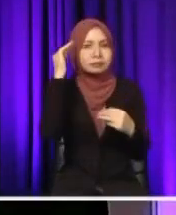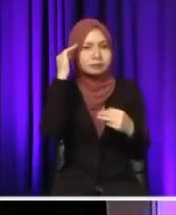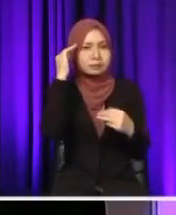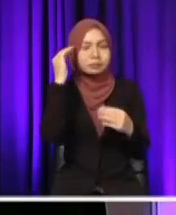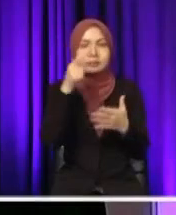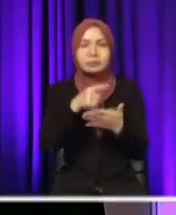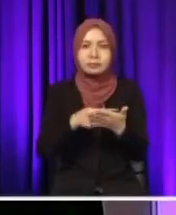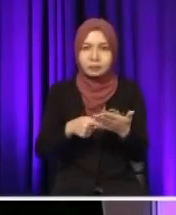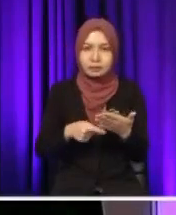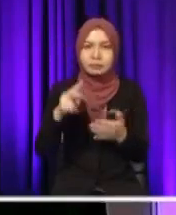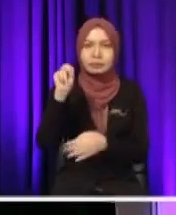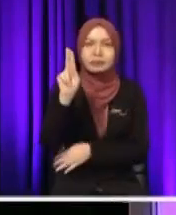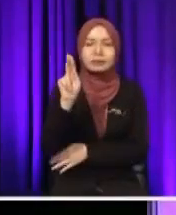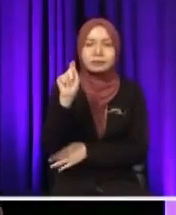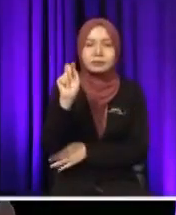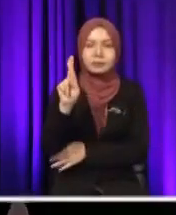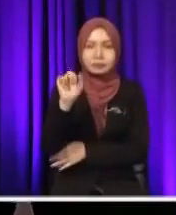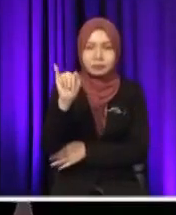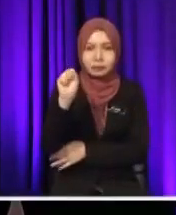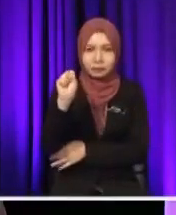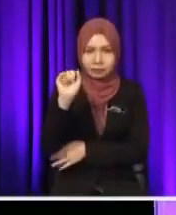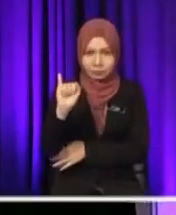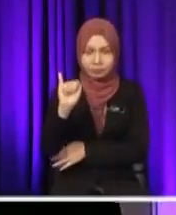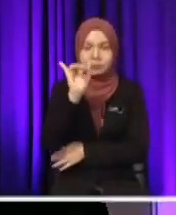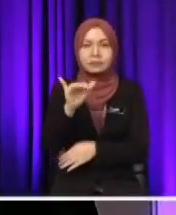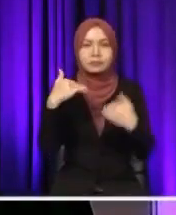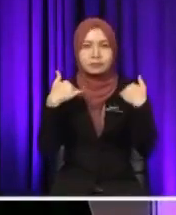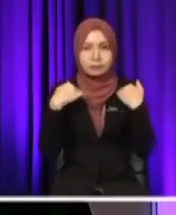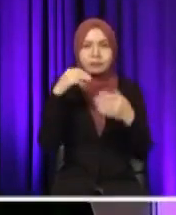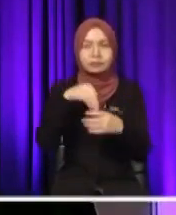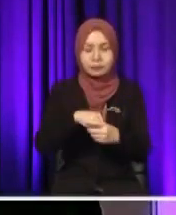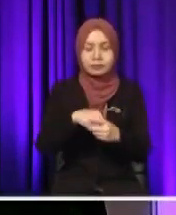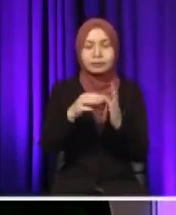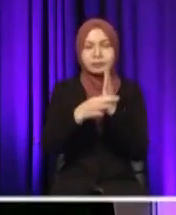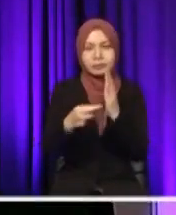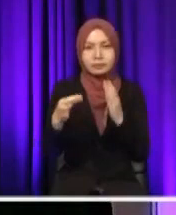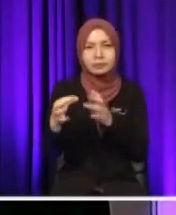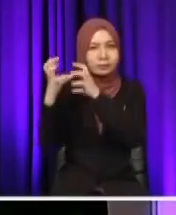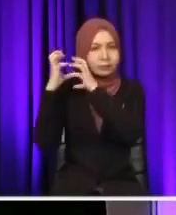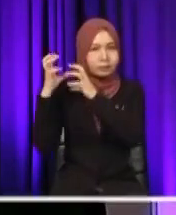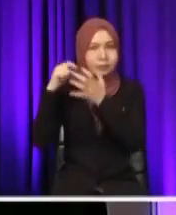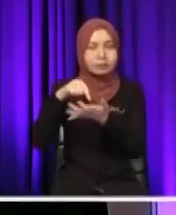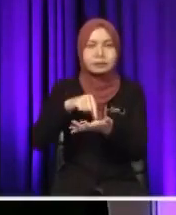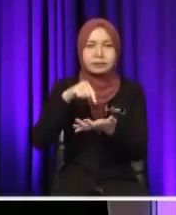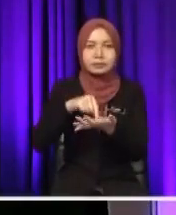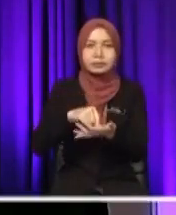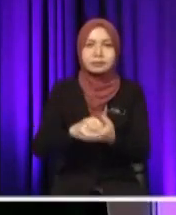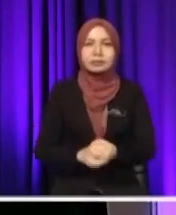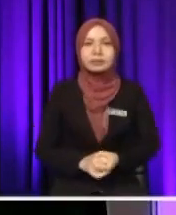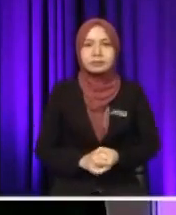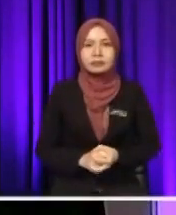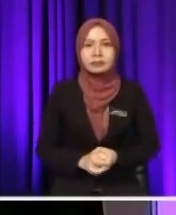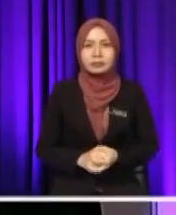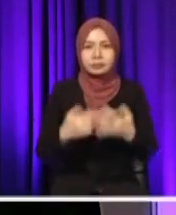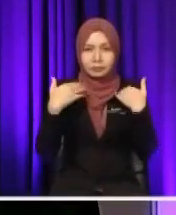kandungan nutrisi di dalam minyak sawit ya. Baik. Okey. Sebenarnya dalam minyak sawit ini dia mengandungi lemak. Lemak. Okey,